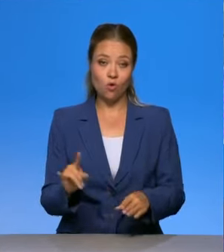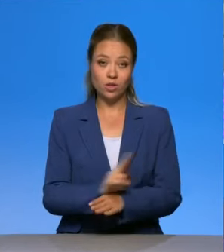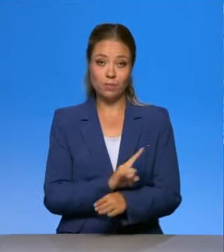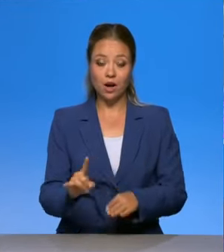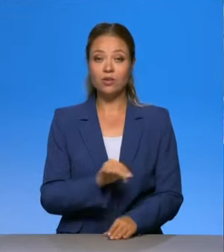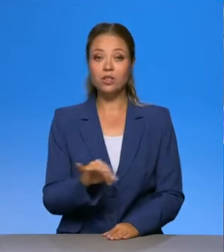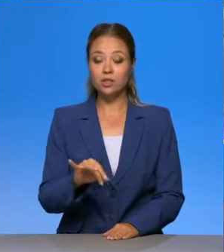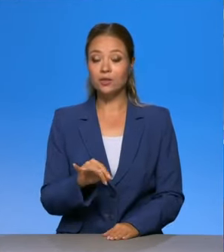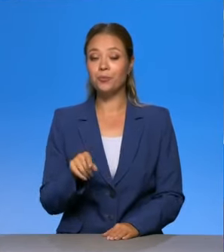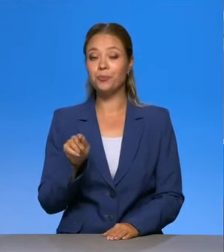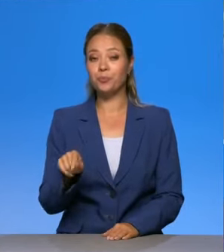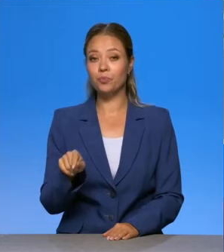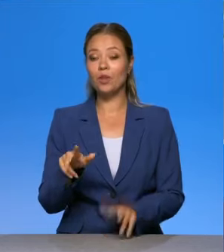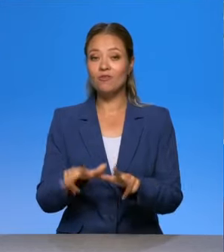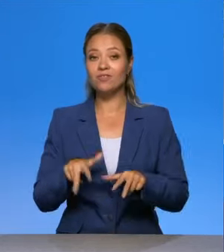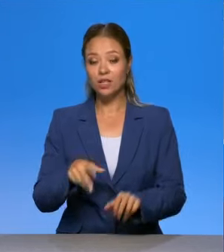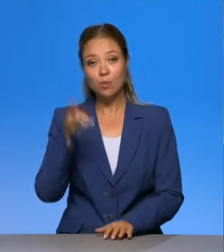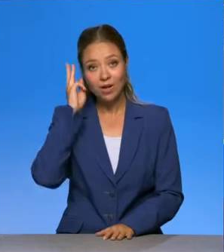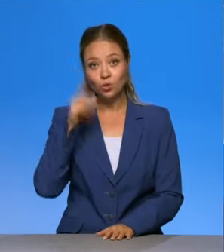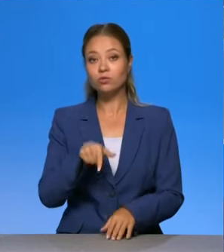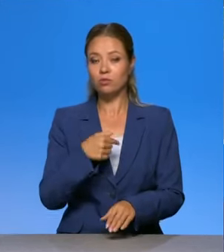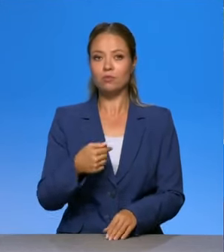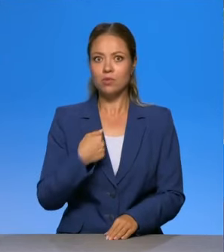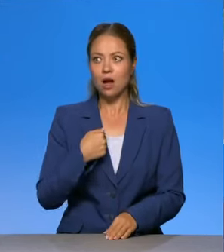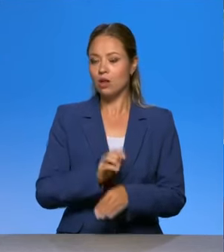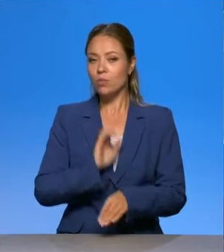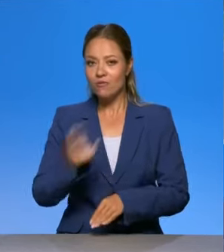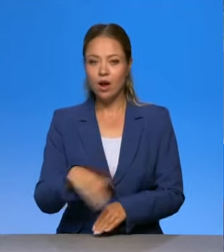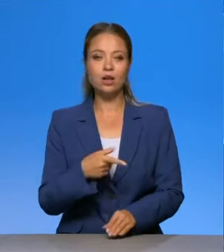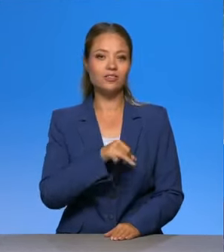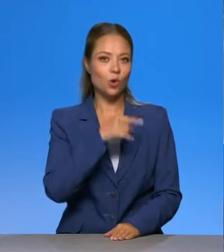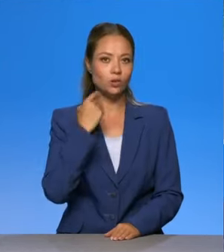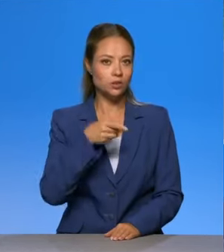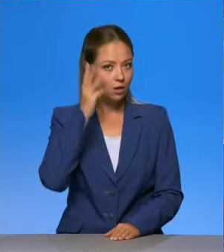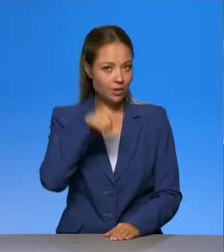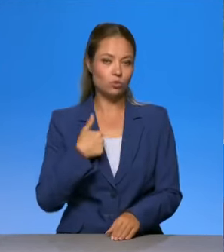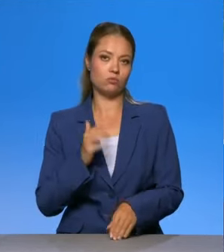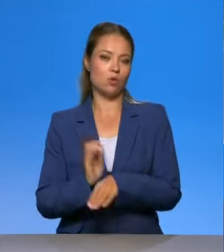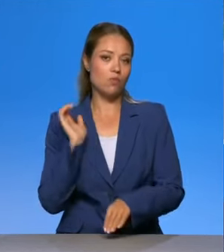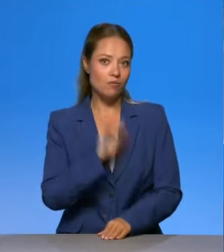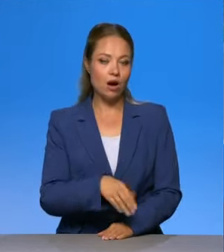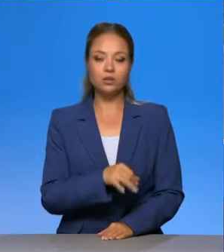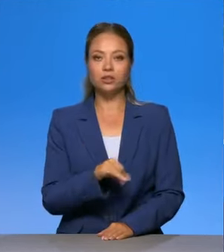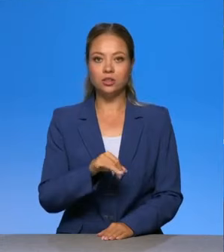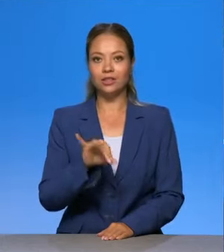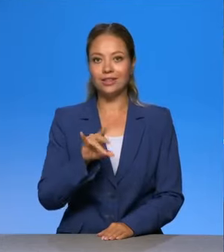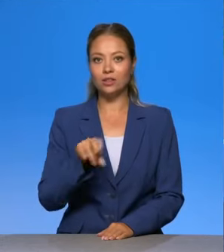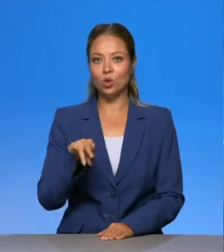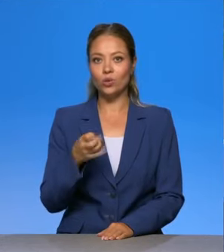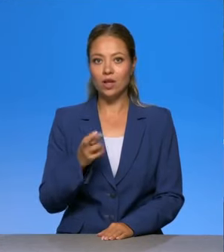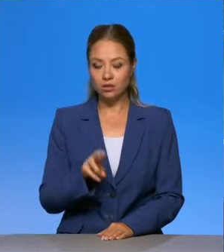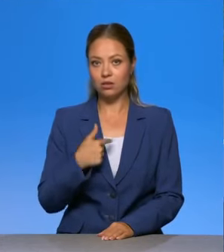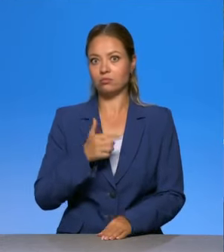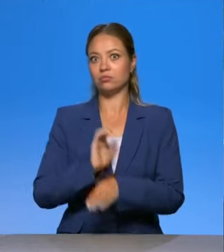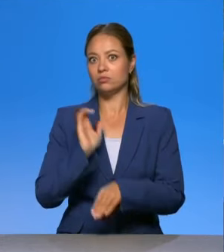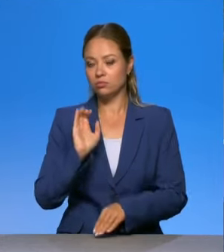австралийское посольство меня отправляли, и в российское, и в индонезийское. Все-таки в итоге мне удалось получить